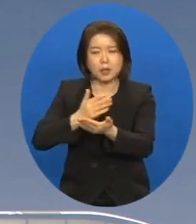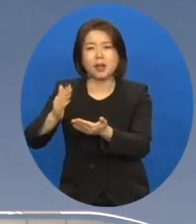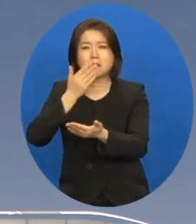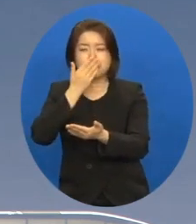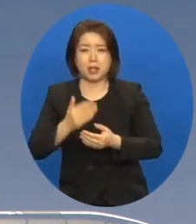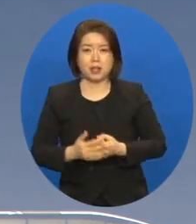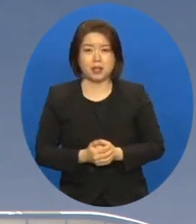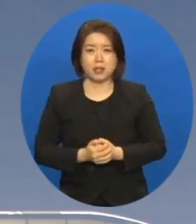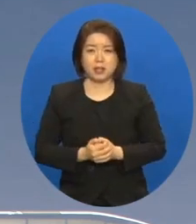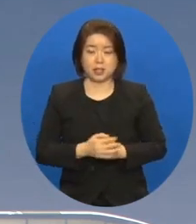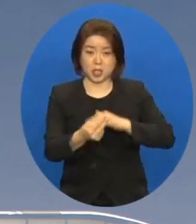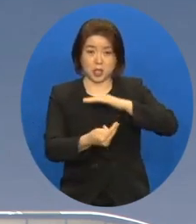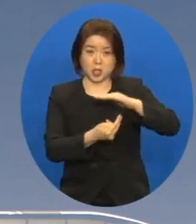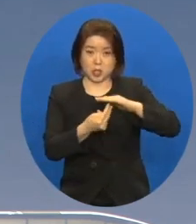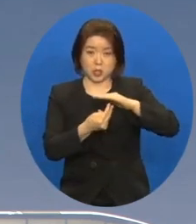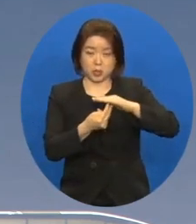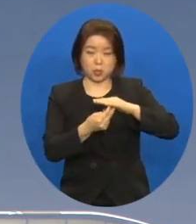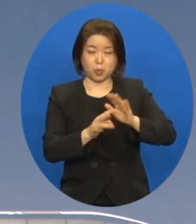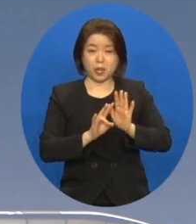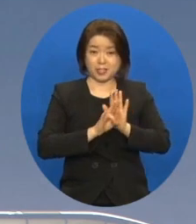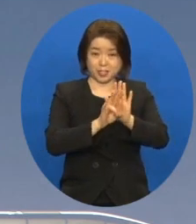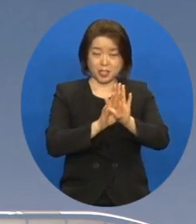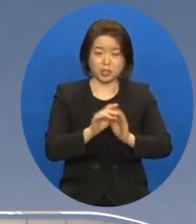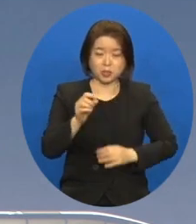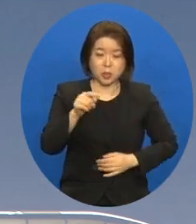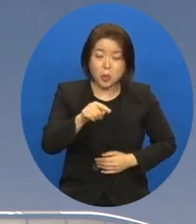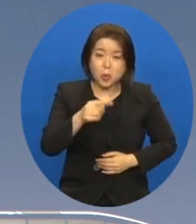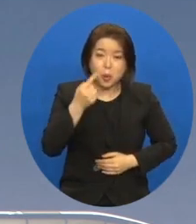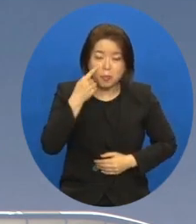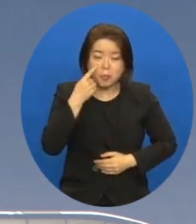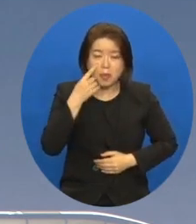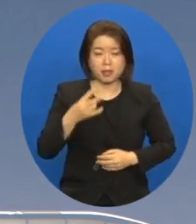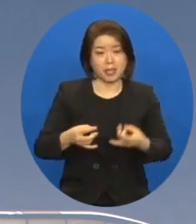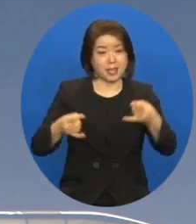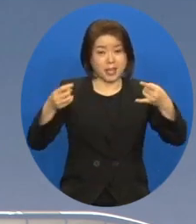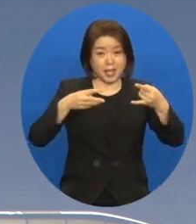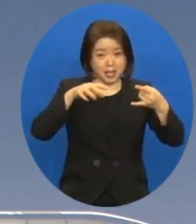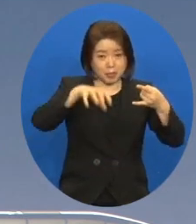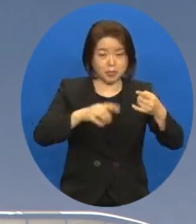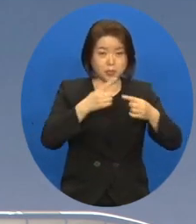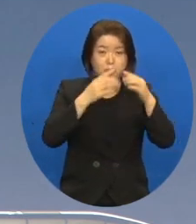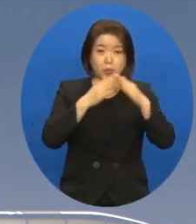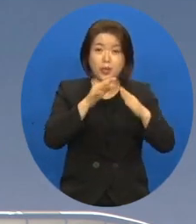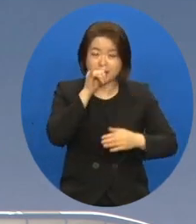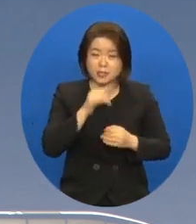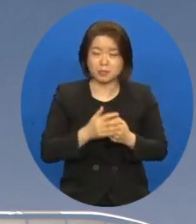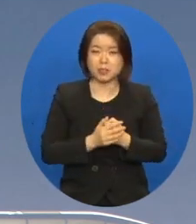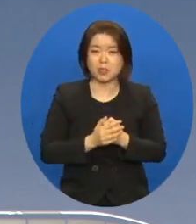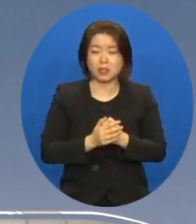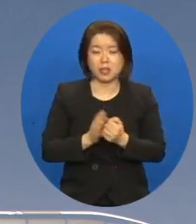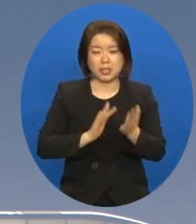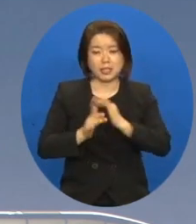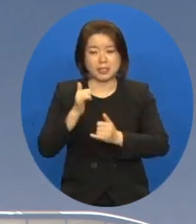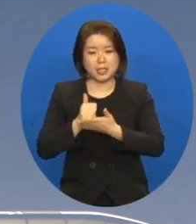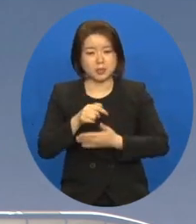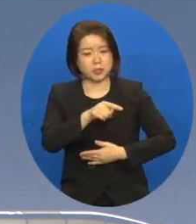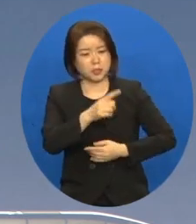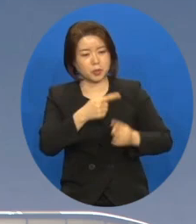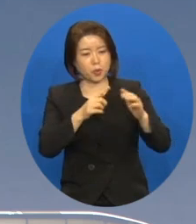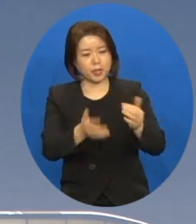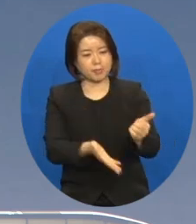요한계시록에 보면 에베소 교회가 나옵니다. 참 훌륭한 교회예요. 예수님께서 그 교회에 대해서